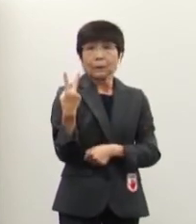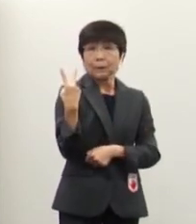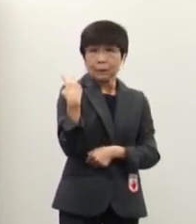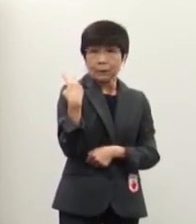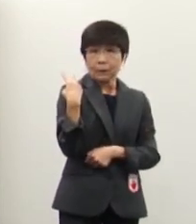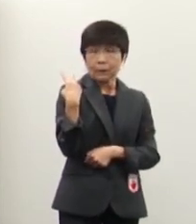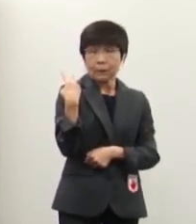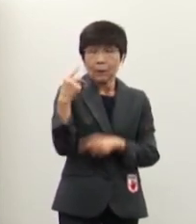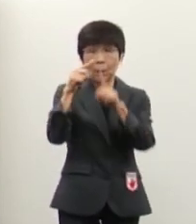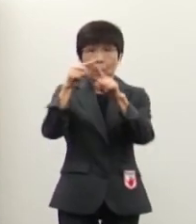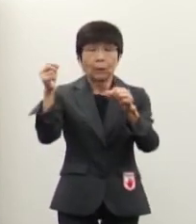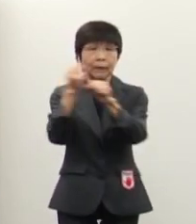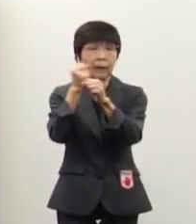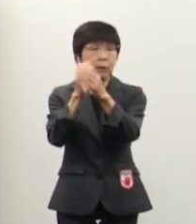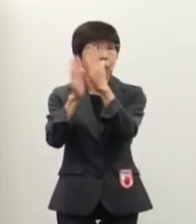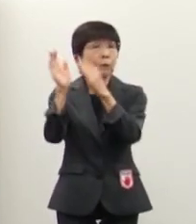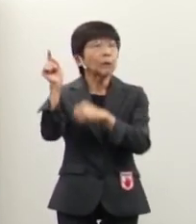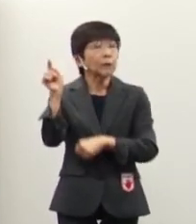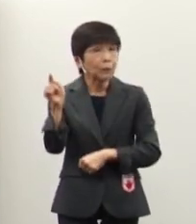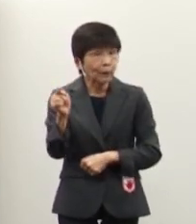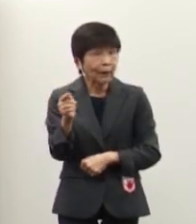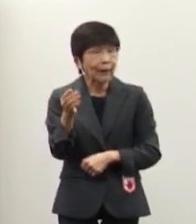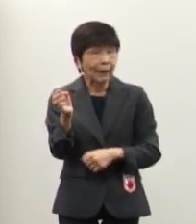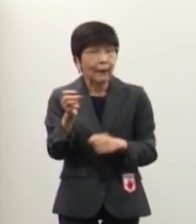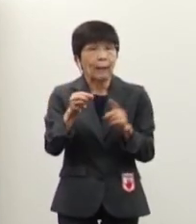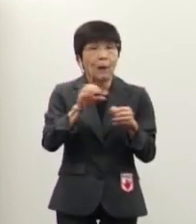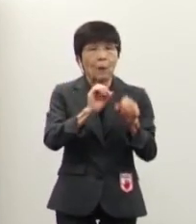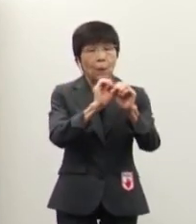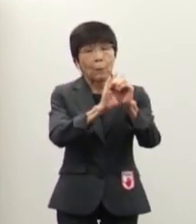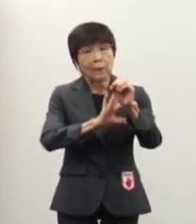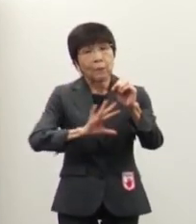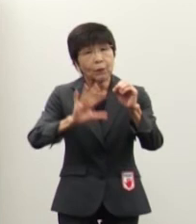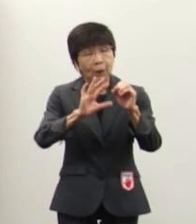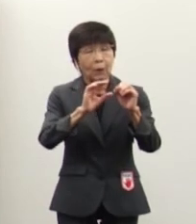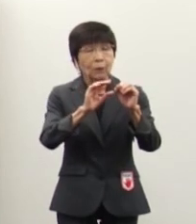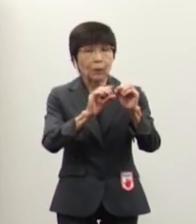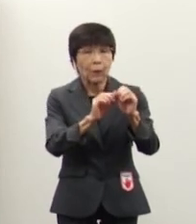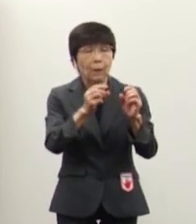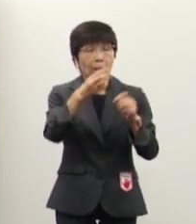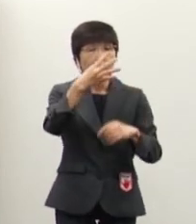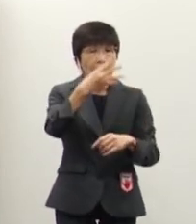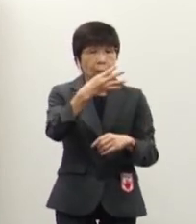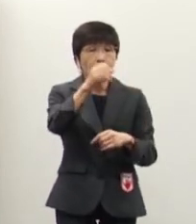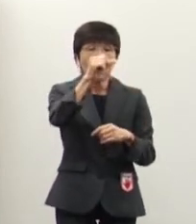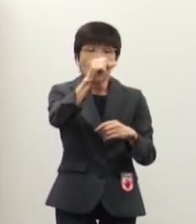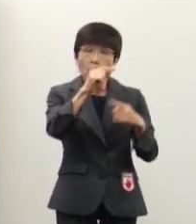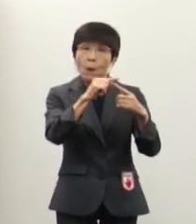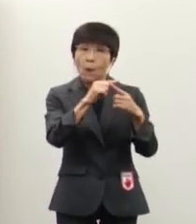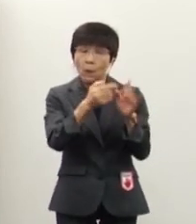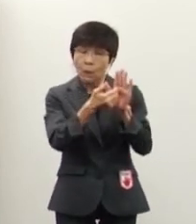から BA4 および BA5 に対応したオミクロン株